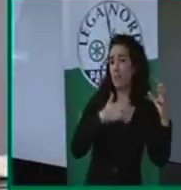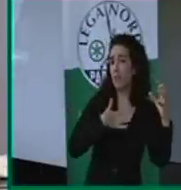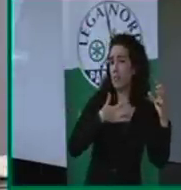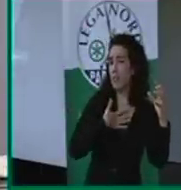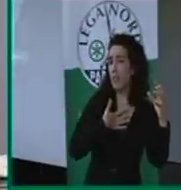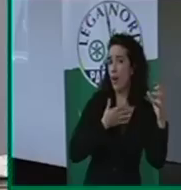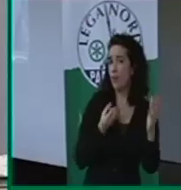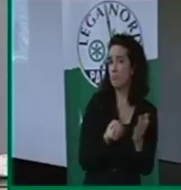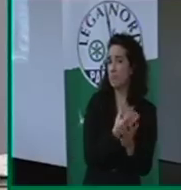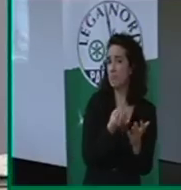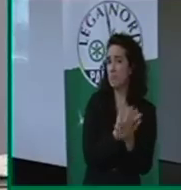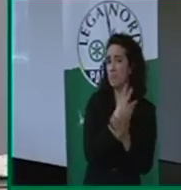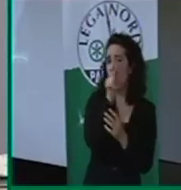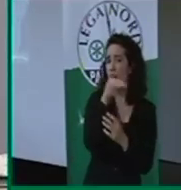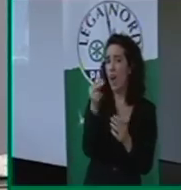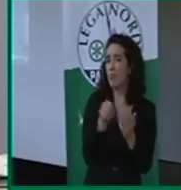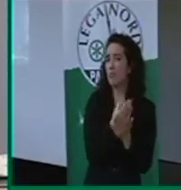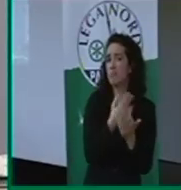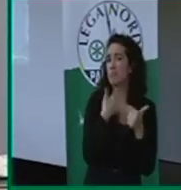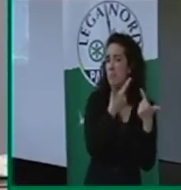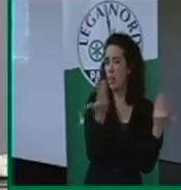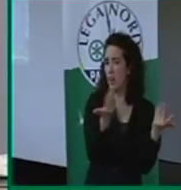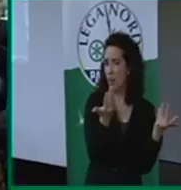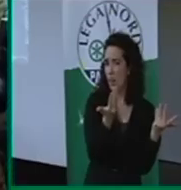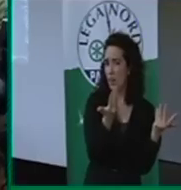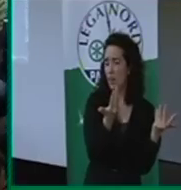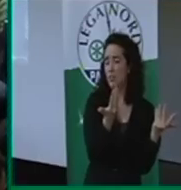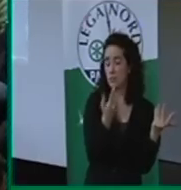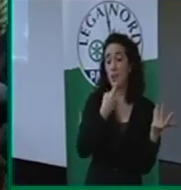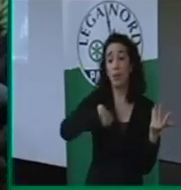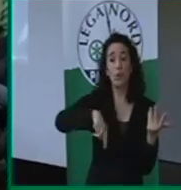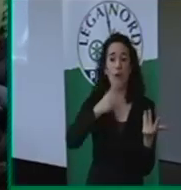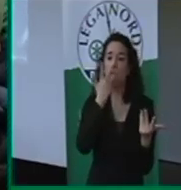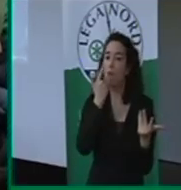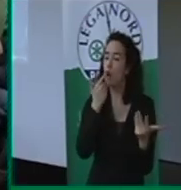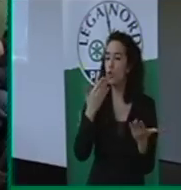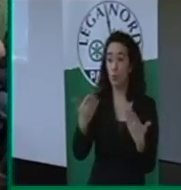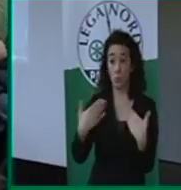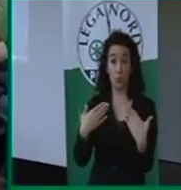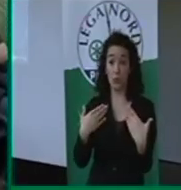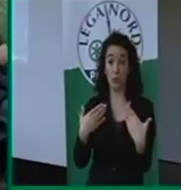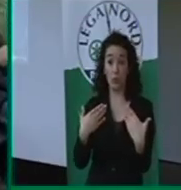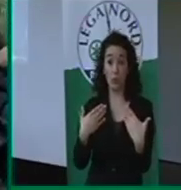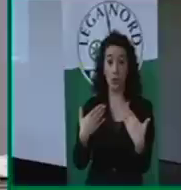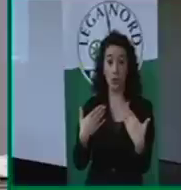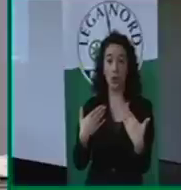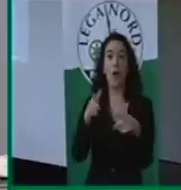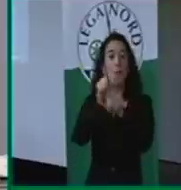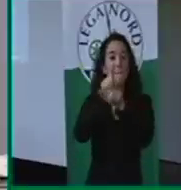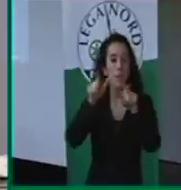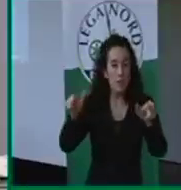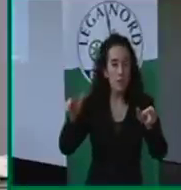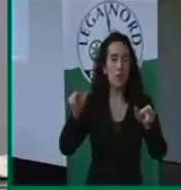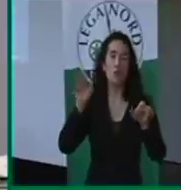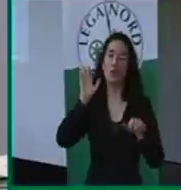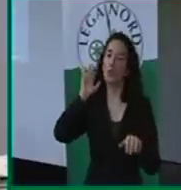petrolio di questo nostro paese senza materie prime vogliamo dare invece subito la parola a chi ogni giorno si